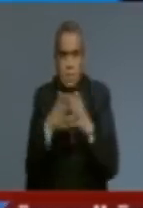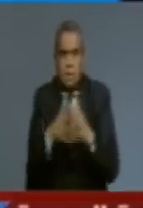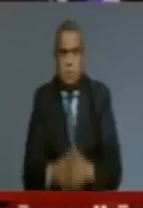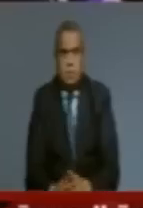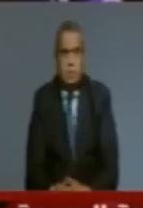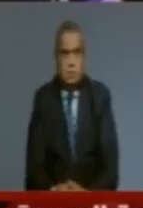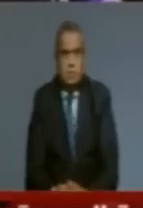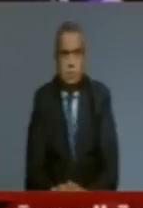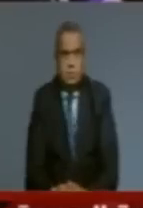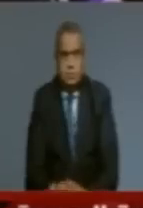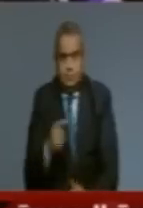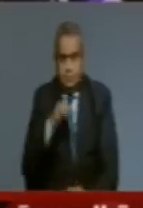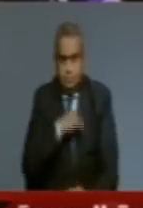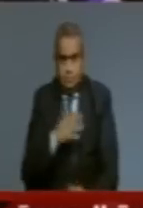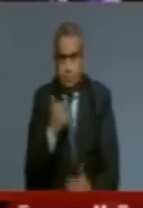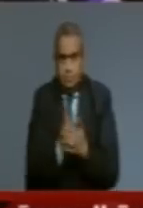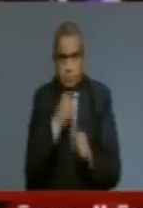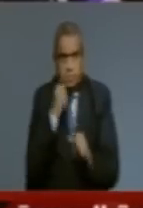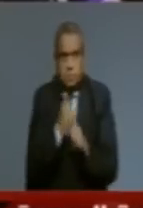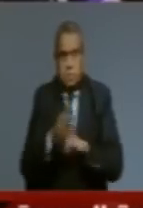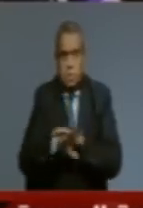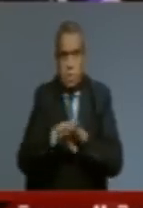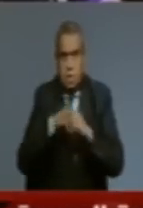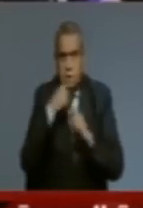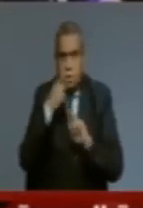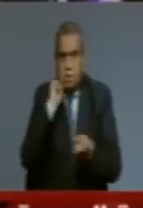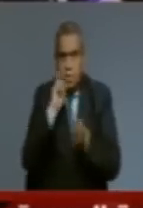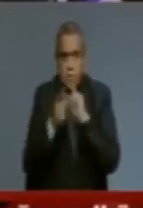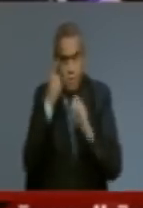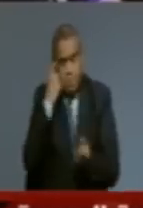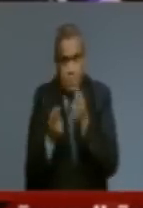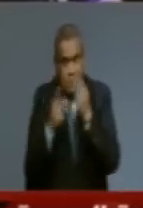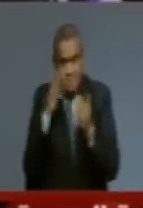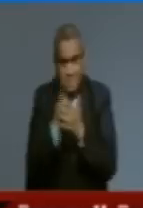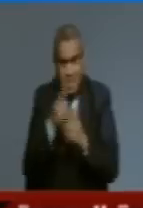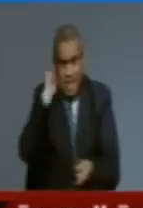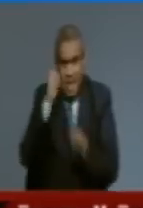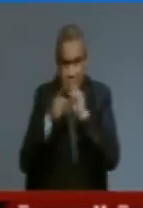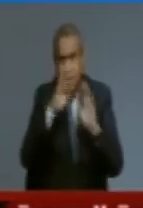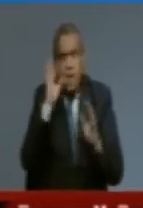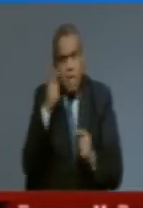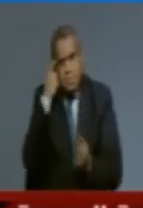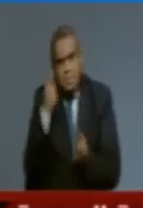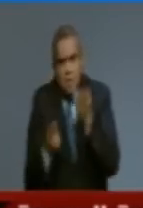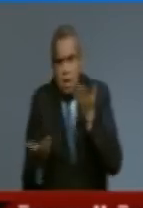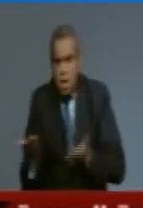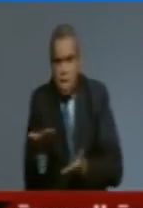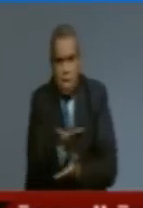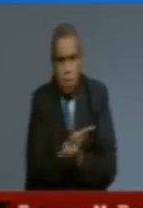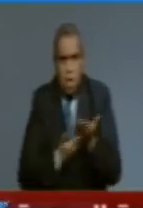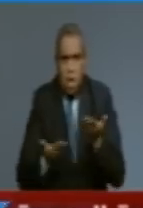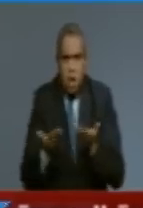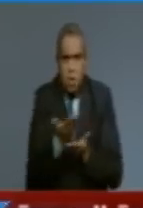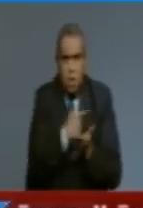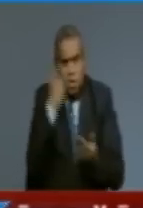لا نعتقد أنه من الضروري فرض آرائنا وأفكارنا على الجميع. نحن نستوعب